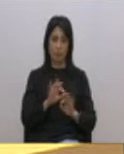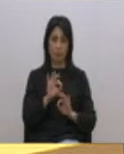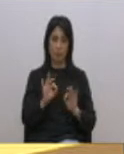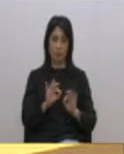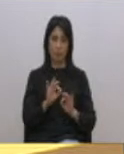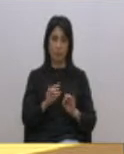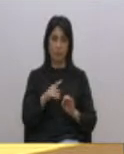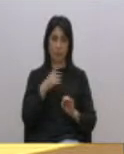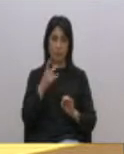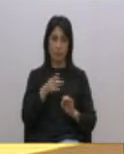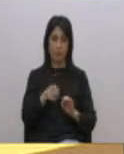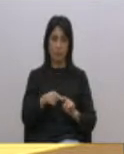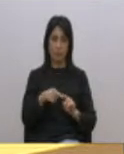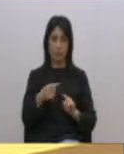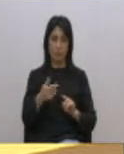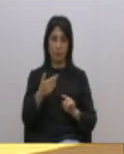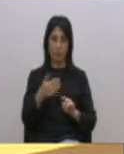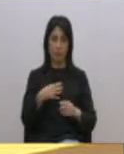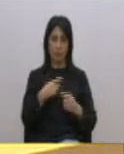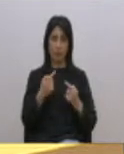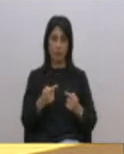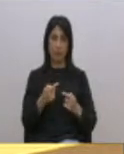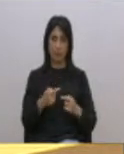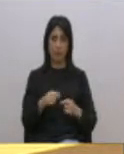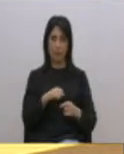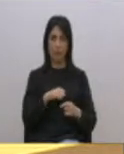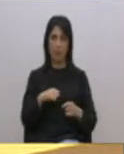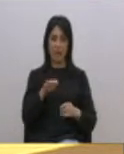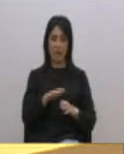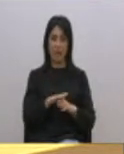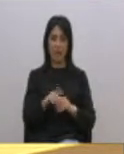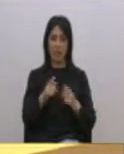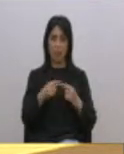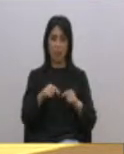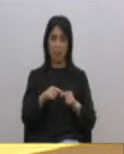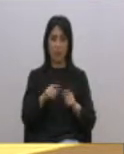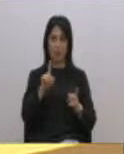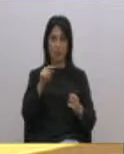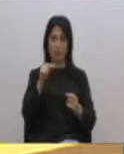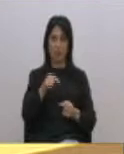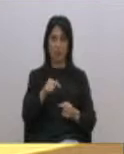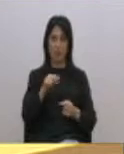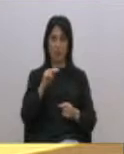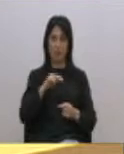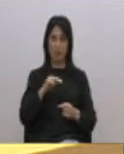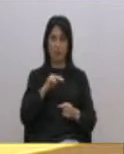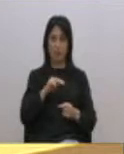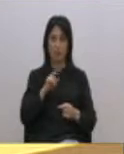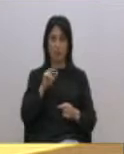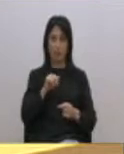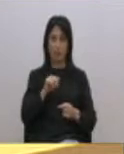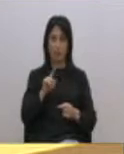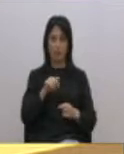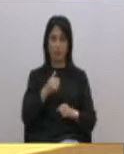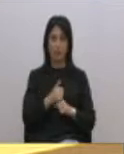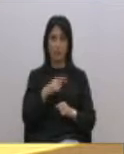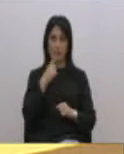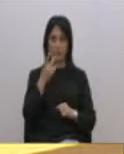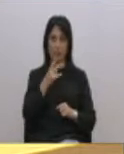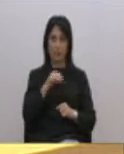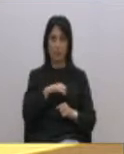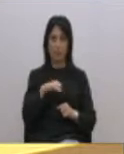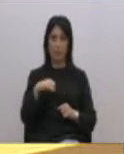პროექტს, რა თქმა უნდა, ამის შემდეგ უკვე მნიშვნელოვანი არის თავად საკანონმდებლობის სათანადო მუშაობა და რაც მთავარია, რა თქმა